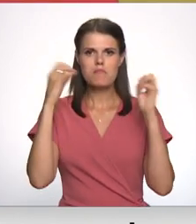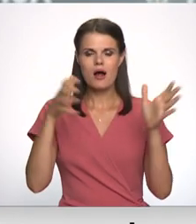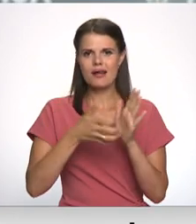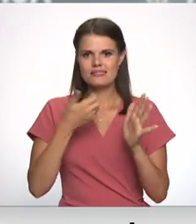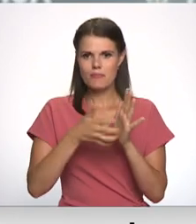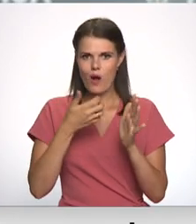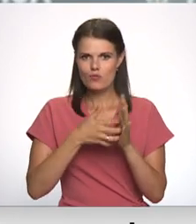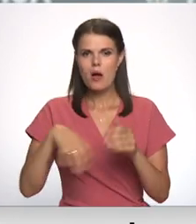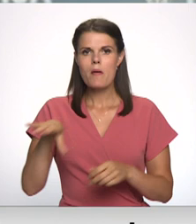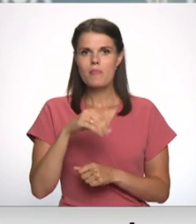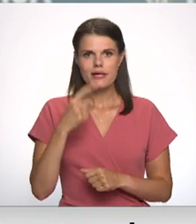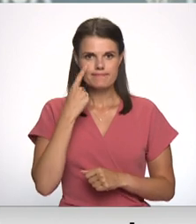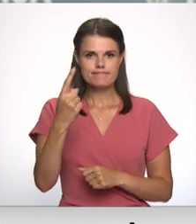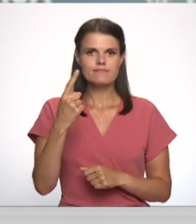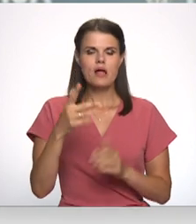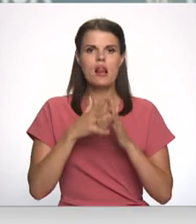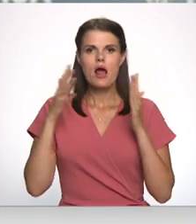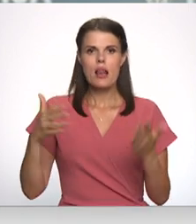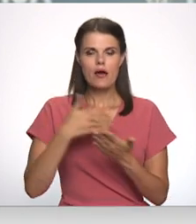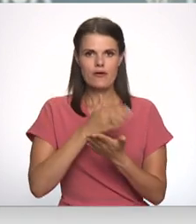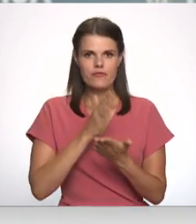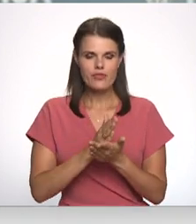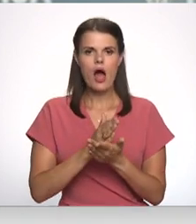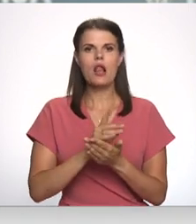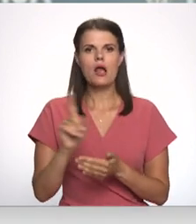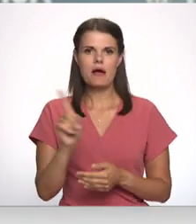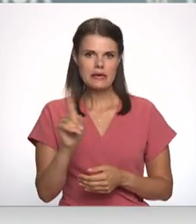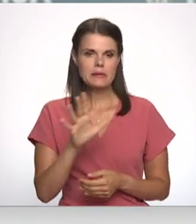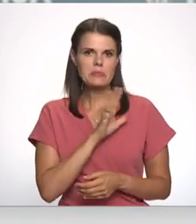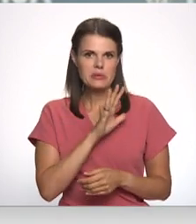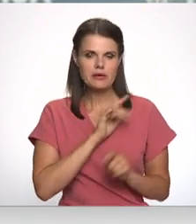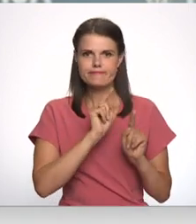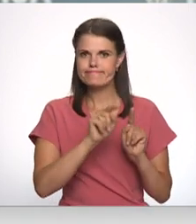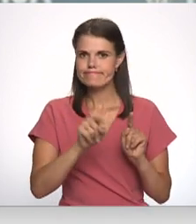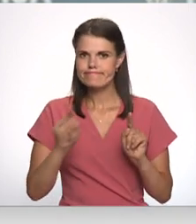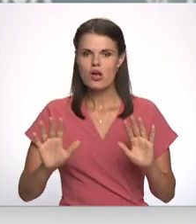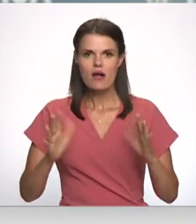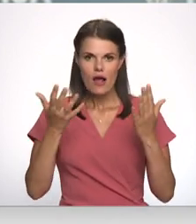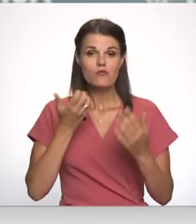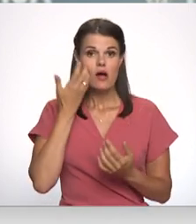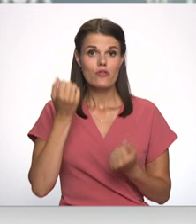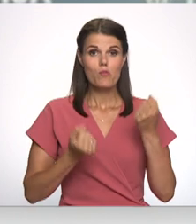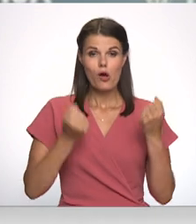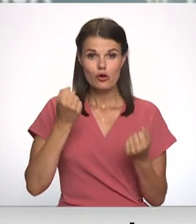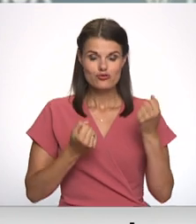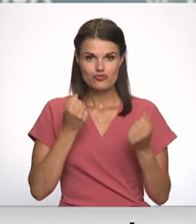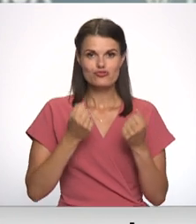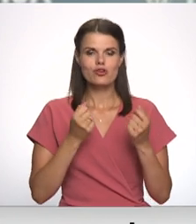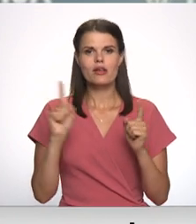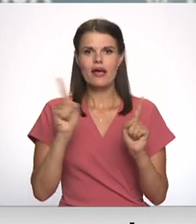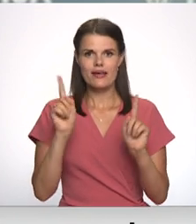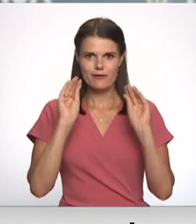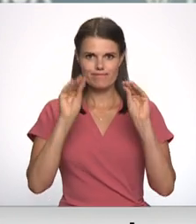izmantošana. Mūsu redzeslokā vairāk lielākoties ir nonākuši gadījumi, kad transporta līdzeklis daļai ir aprīkots